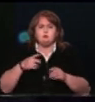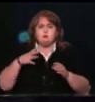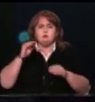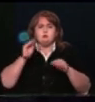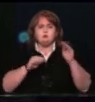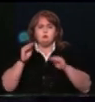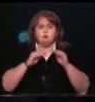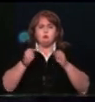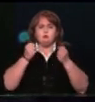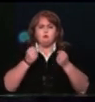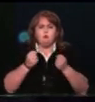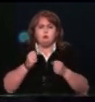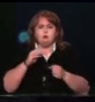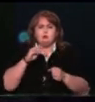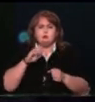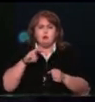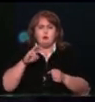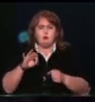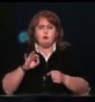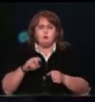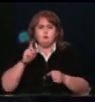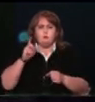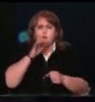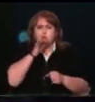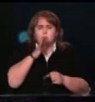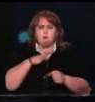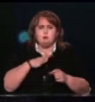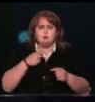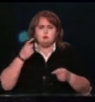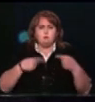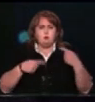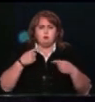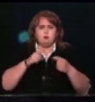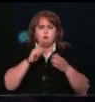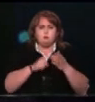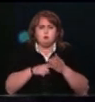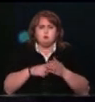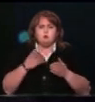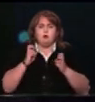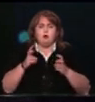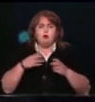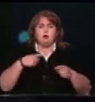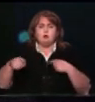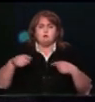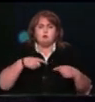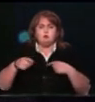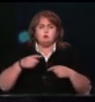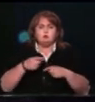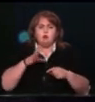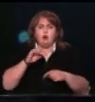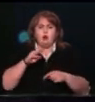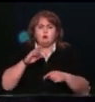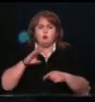структуры твердого тела. В то время был спорный вопрос, как расположены атомы друг относительно друга. Они